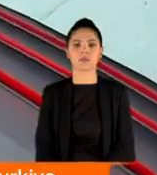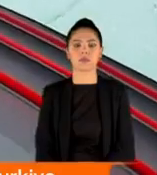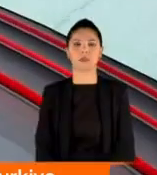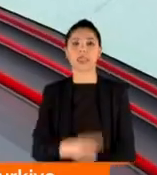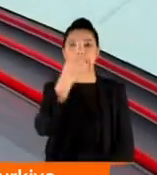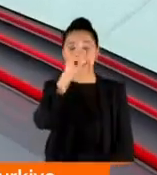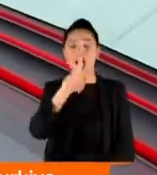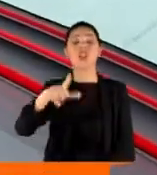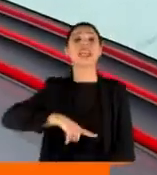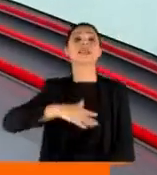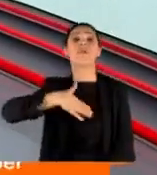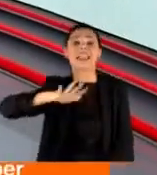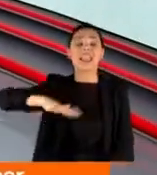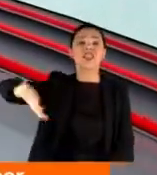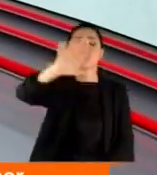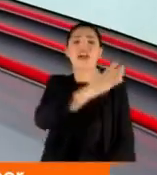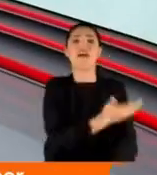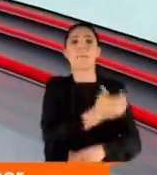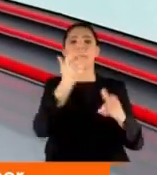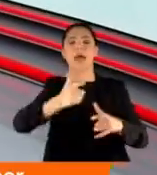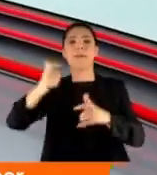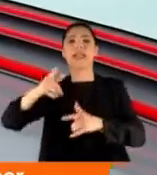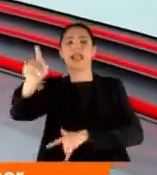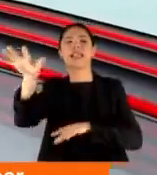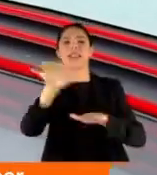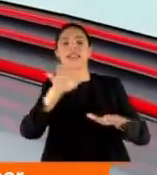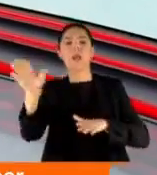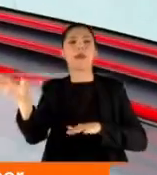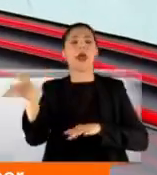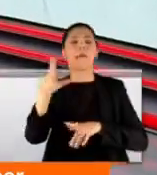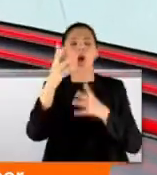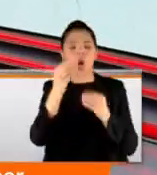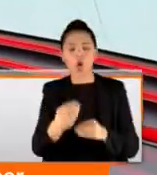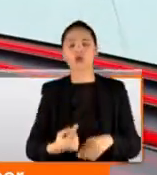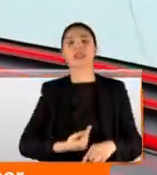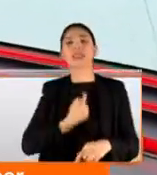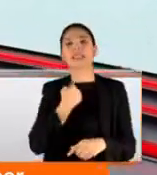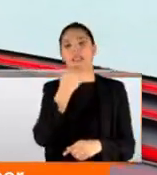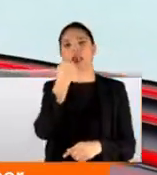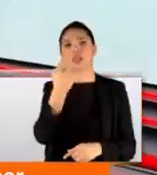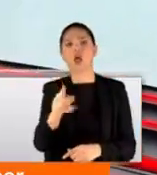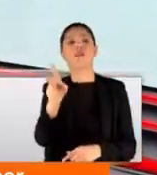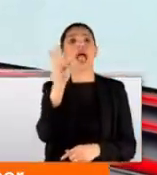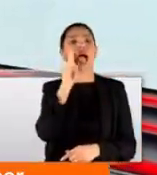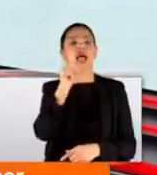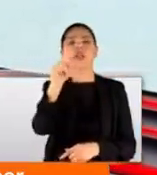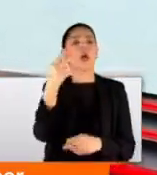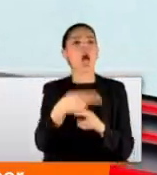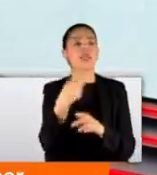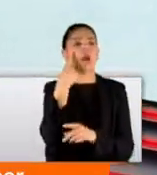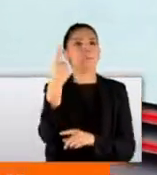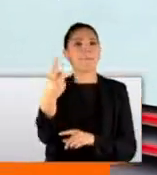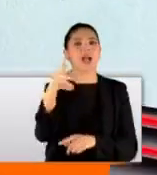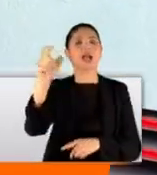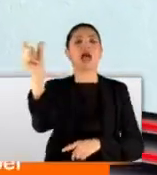Tabii sadece İzmir değil, çevre illerin de depremde sallandığını, bu sarsıntıyı hissettiğini söylemiştik. En somut örneklerinden birine gideceğiz